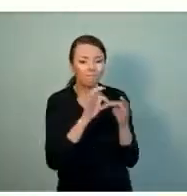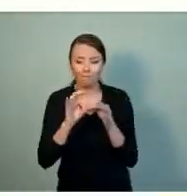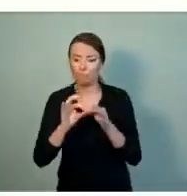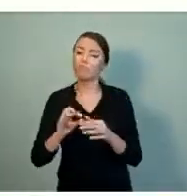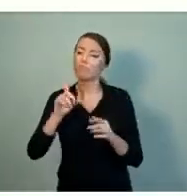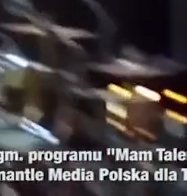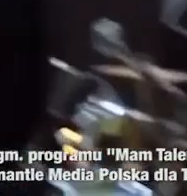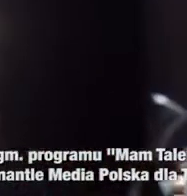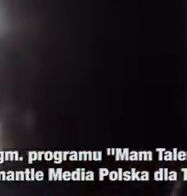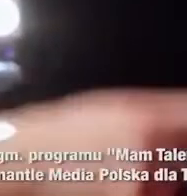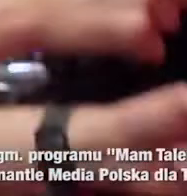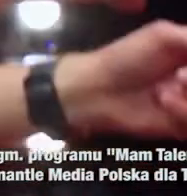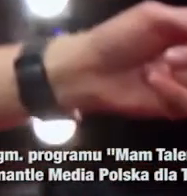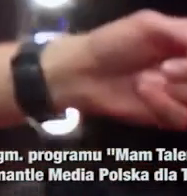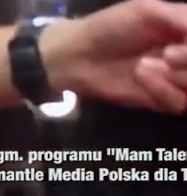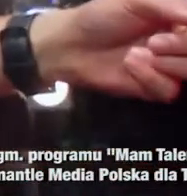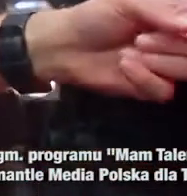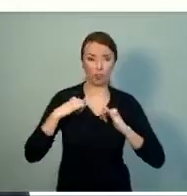to nie cyrk.